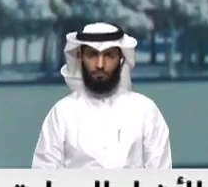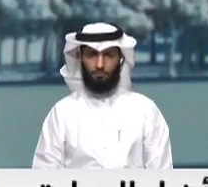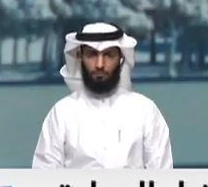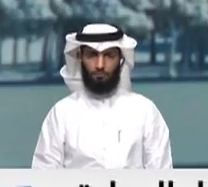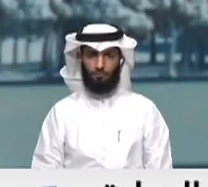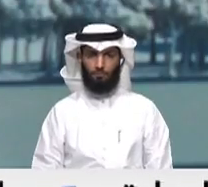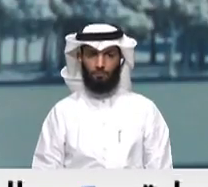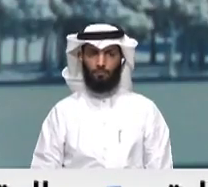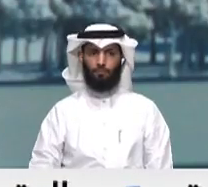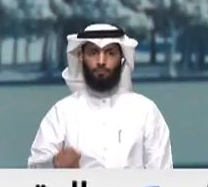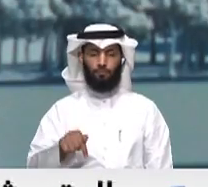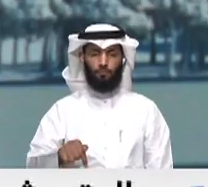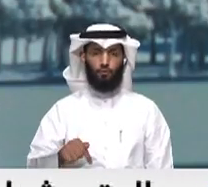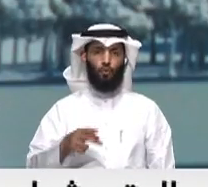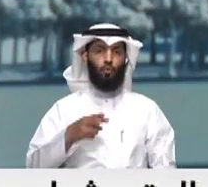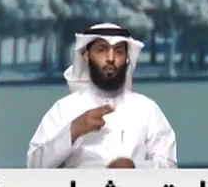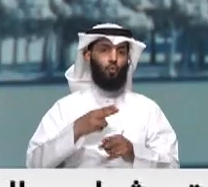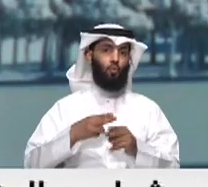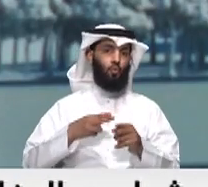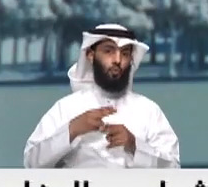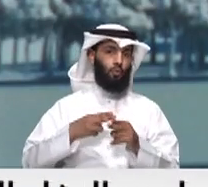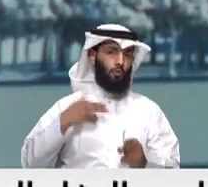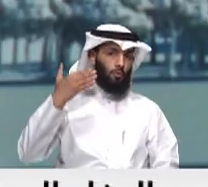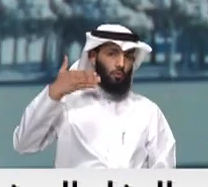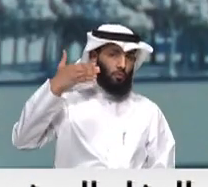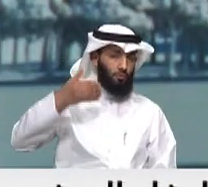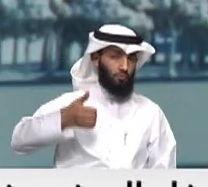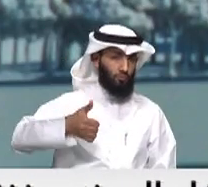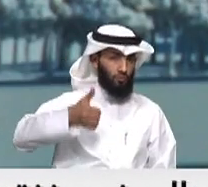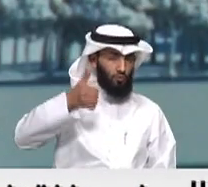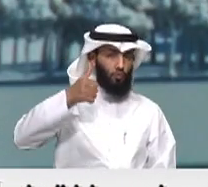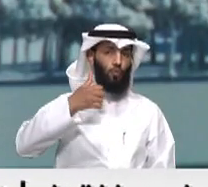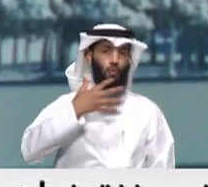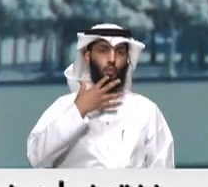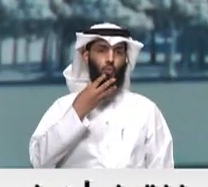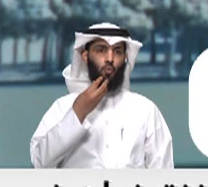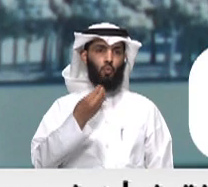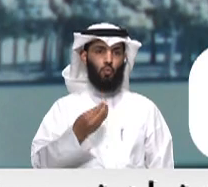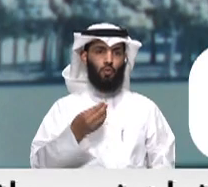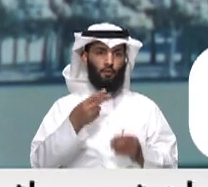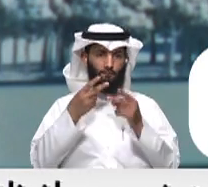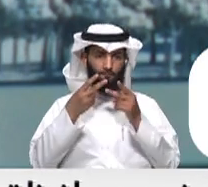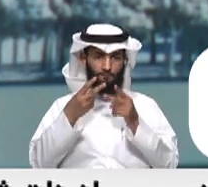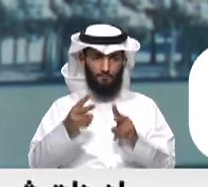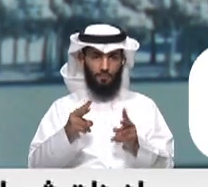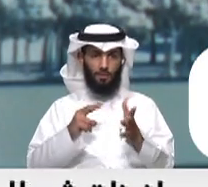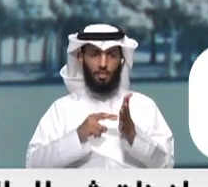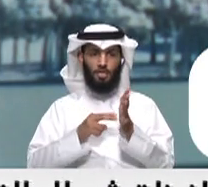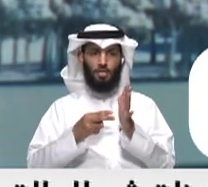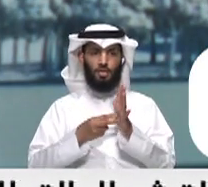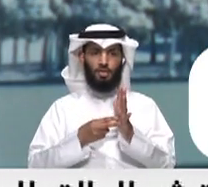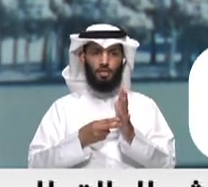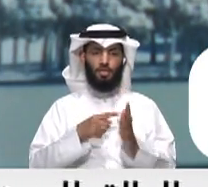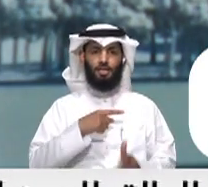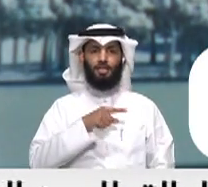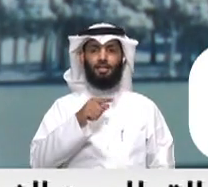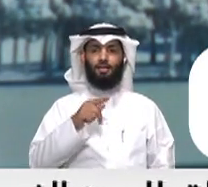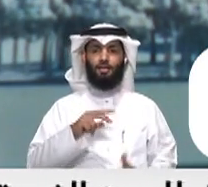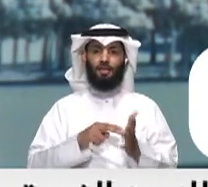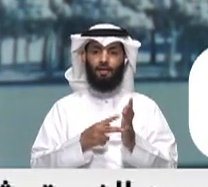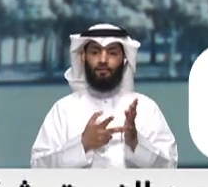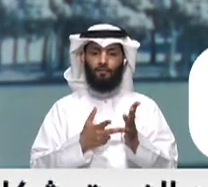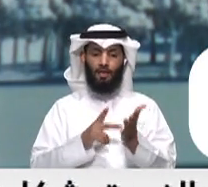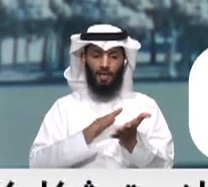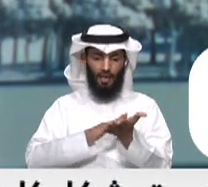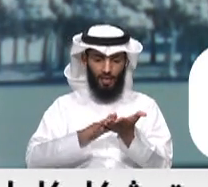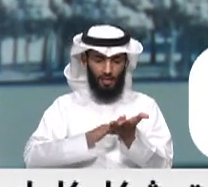الرؤيه التنمويه لدوله الكويت تتجلى في ابهى صوره لها من خلال مشاريع الصيانه الجذريه للبنيه